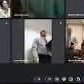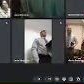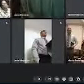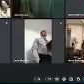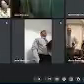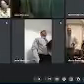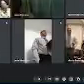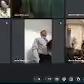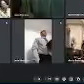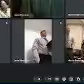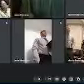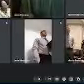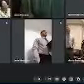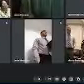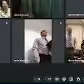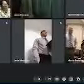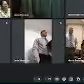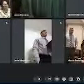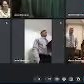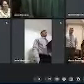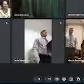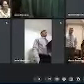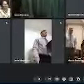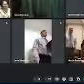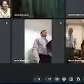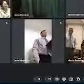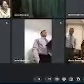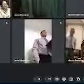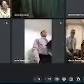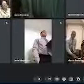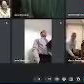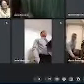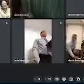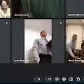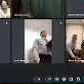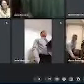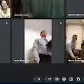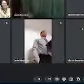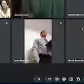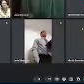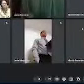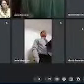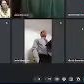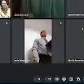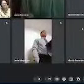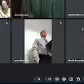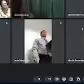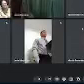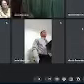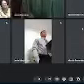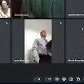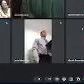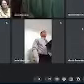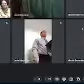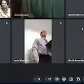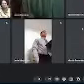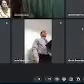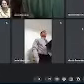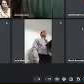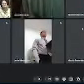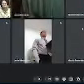reasons kung bakit mga kapatid maraming ayaw ng mag-adopt nito ngayon at you know yyung iba nadadala sila you know hindi rin